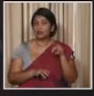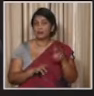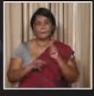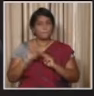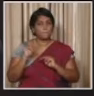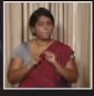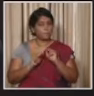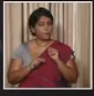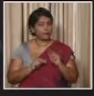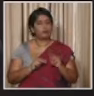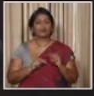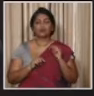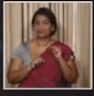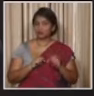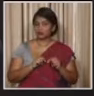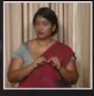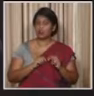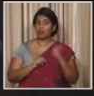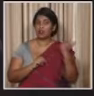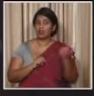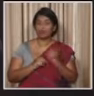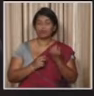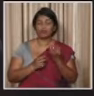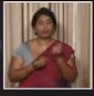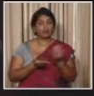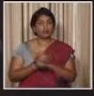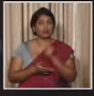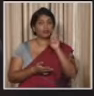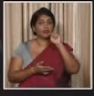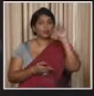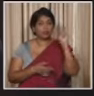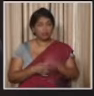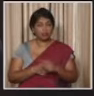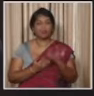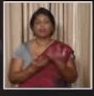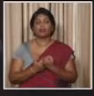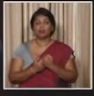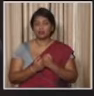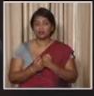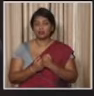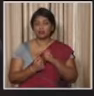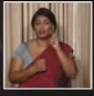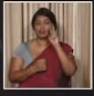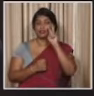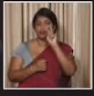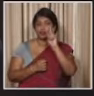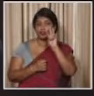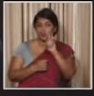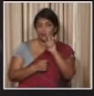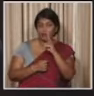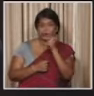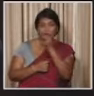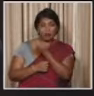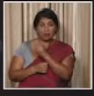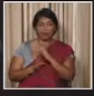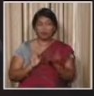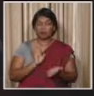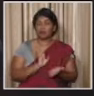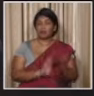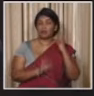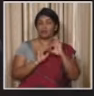පෙබරවාරි මාසේ දැන් මේ වෙනකොට අලුතෙන් උපයන්න ඕන රුපියල් 20,000ක් විතර 23 උපයපු මිලට වඩා